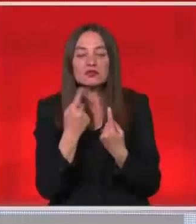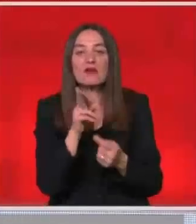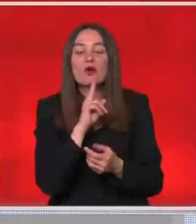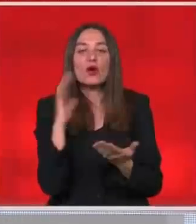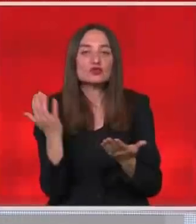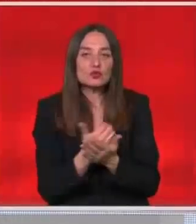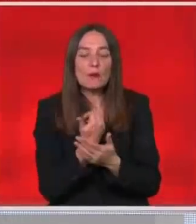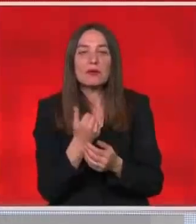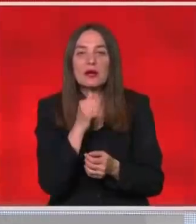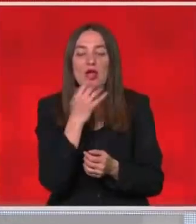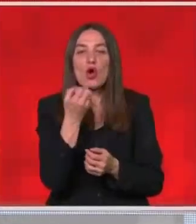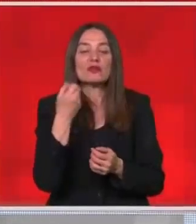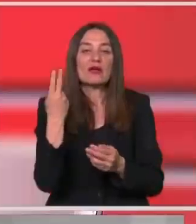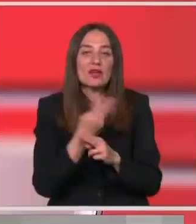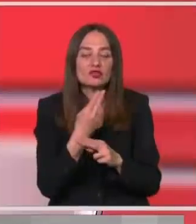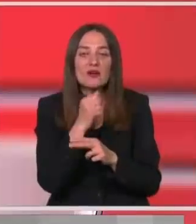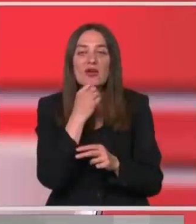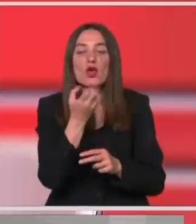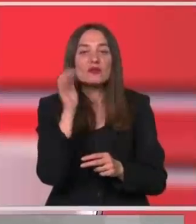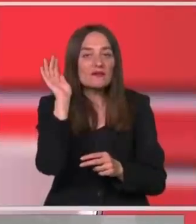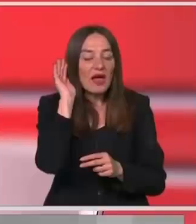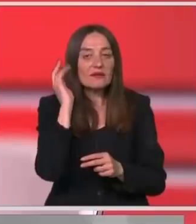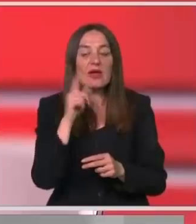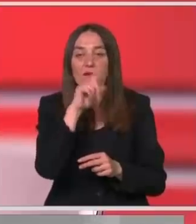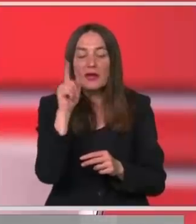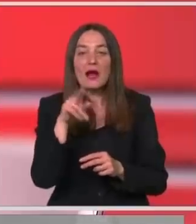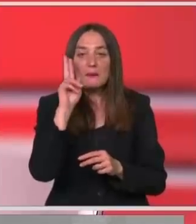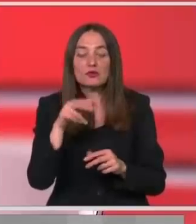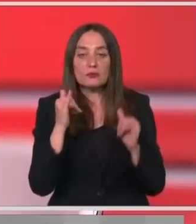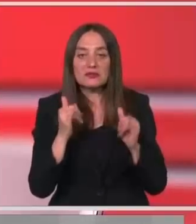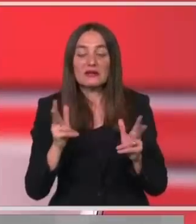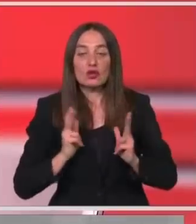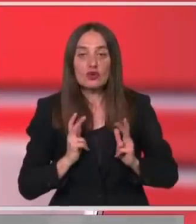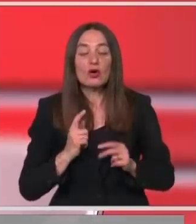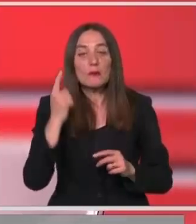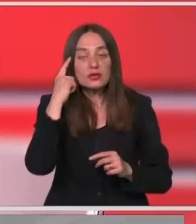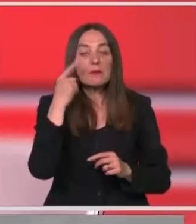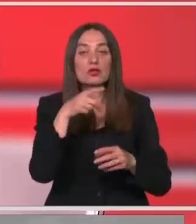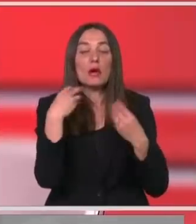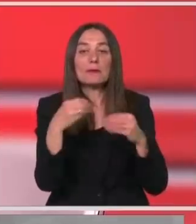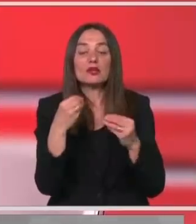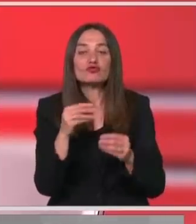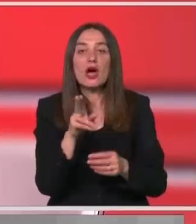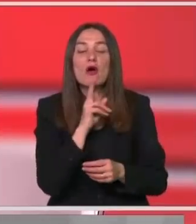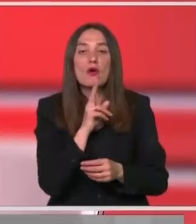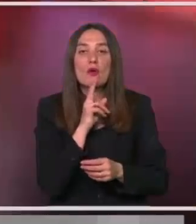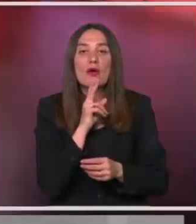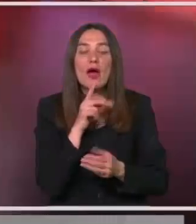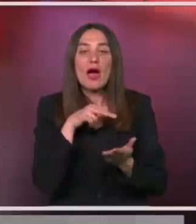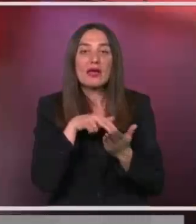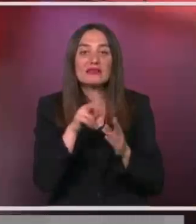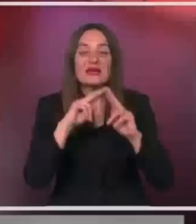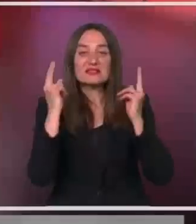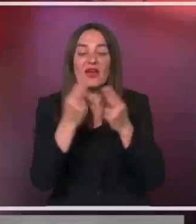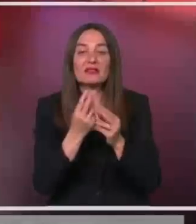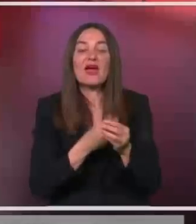su dobili i od države i od vlade. Dakle, da li možemo sada da očekujemo, s obzirom da je to priča koja ide po svetu,